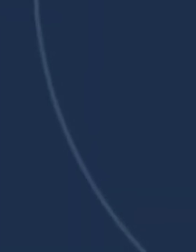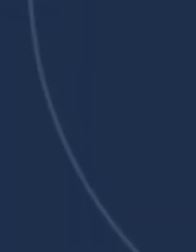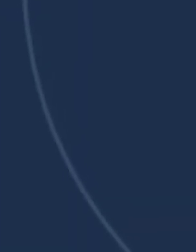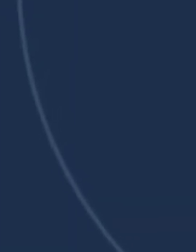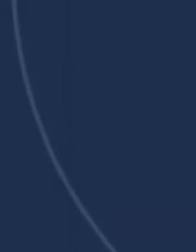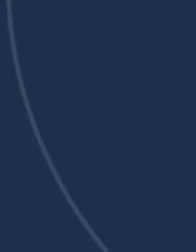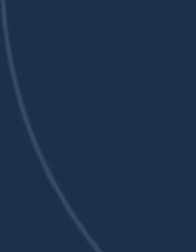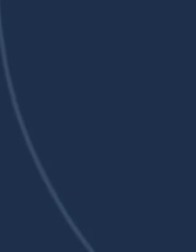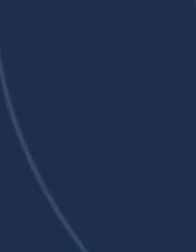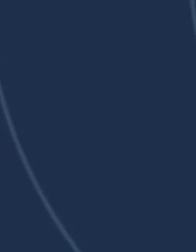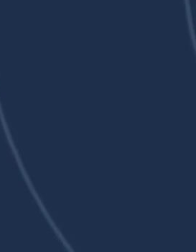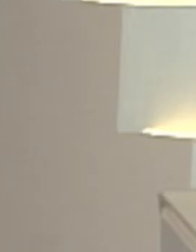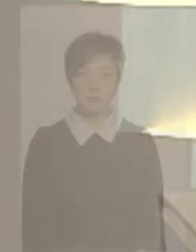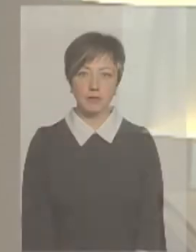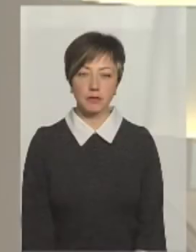Музика